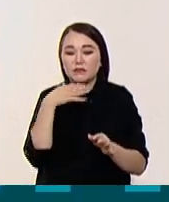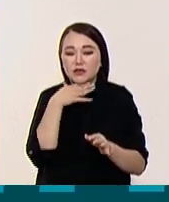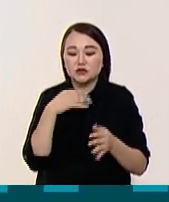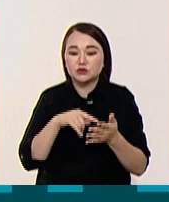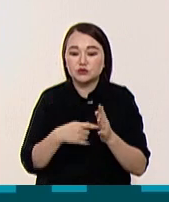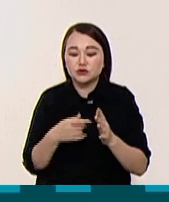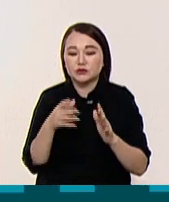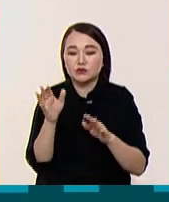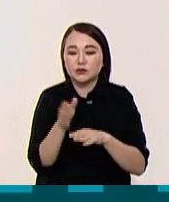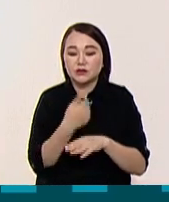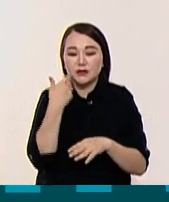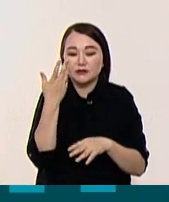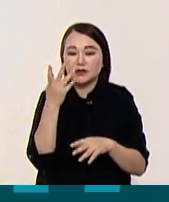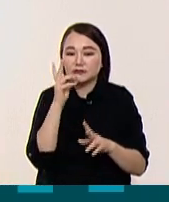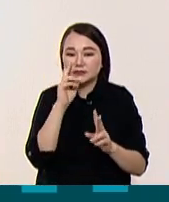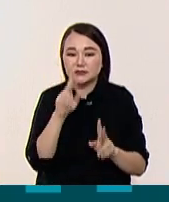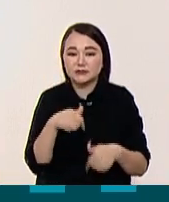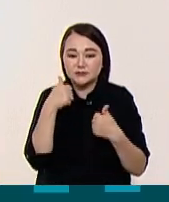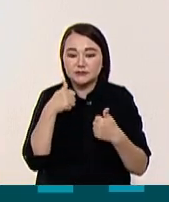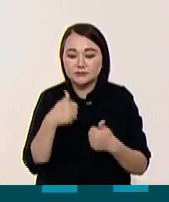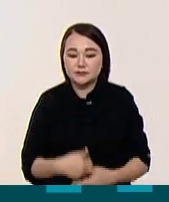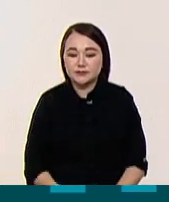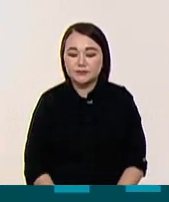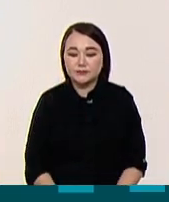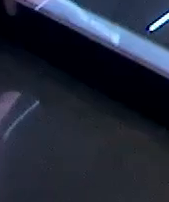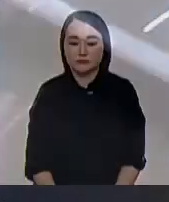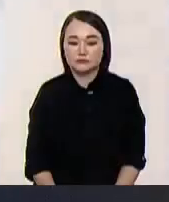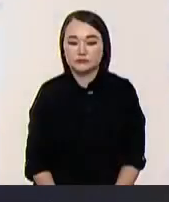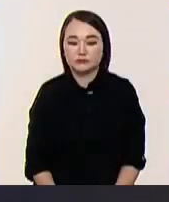неизвестно. Ильяман Раймбеков, Сергей Шуйский, Информбюро, Алматы.